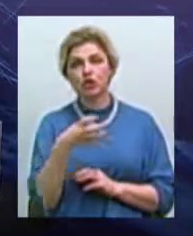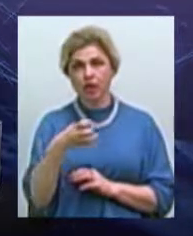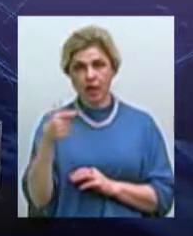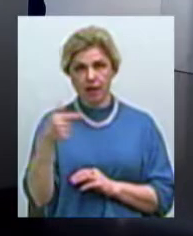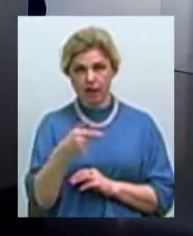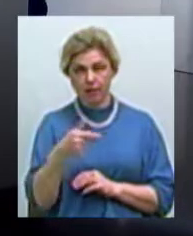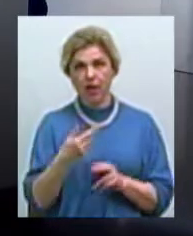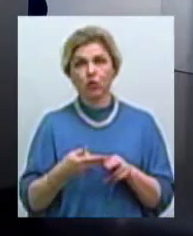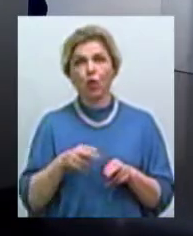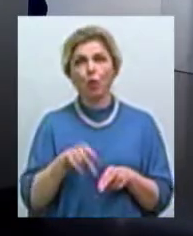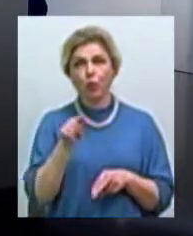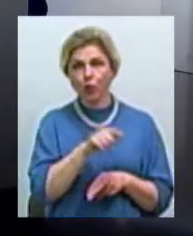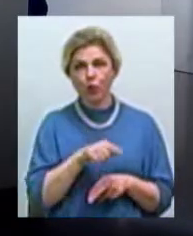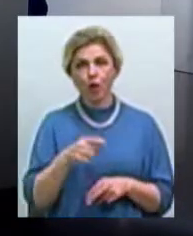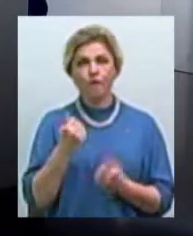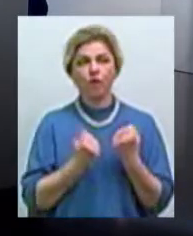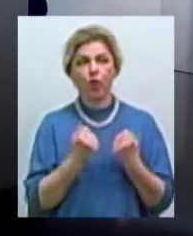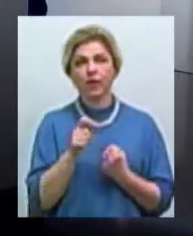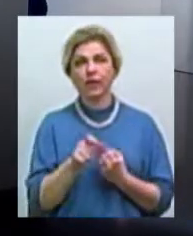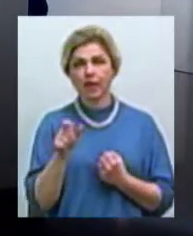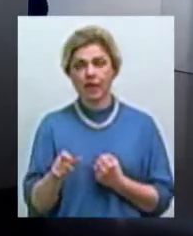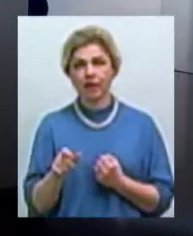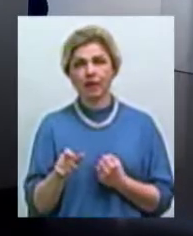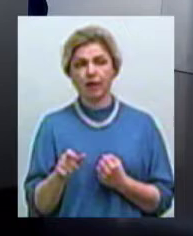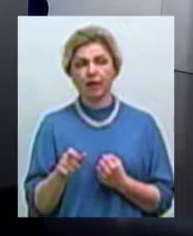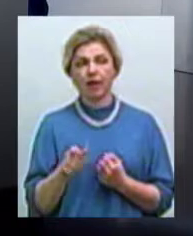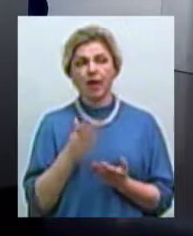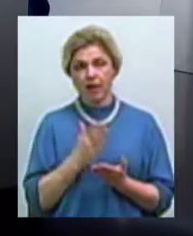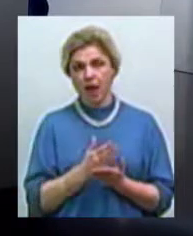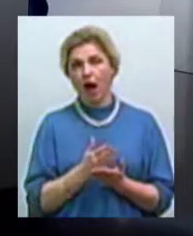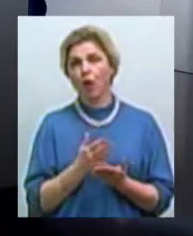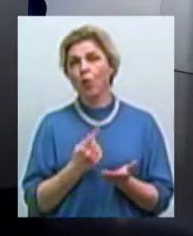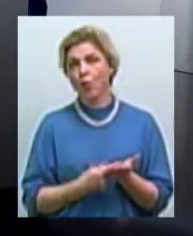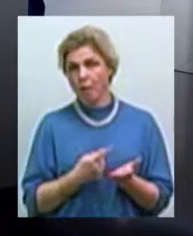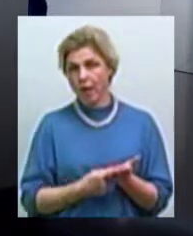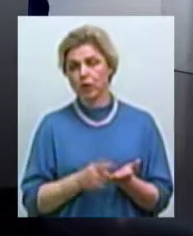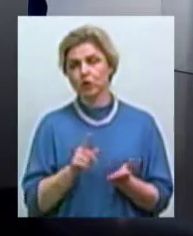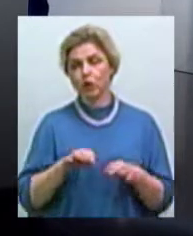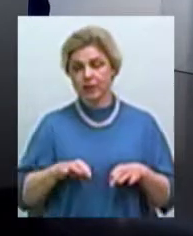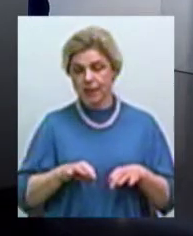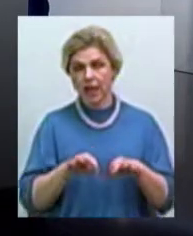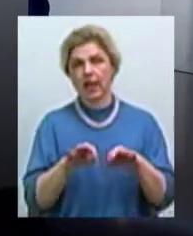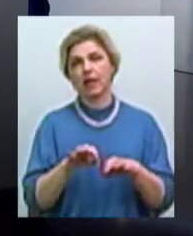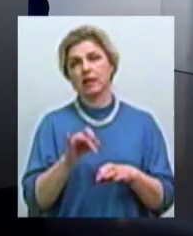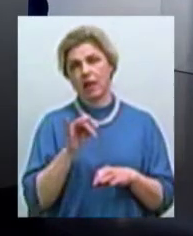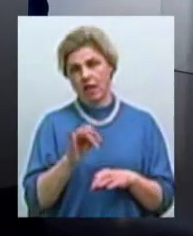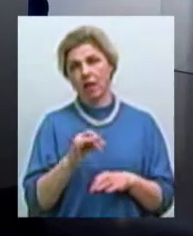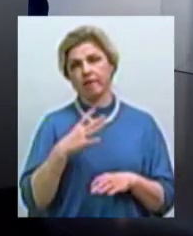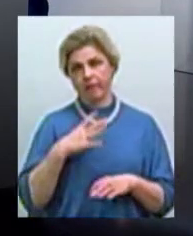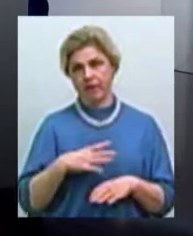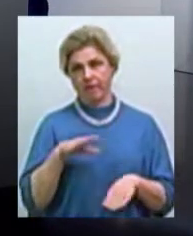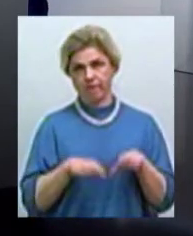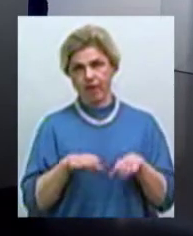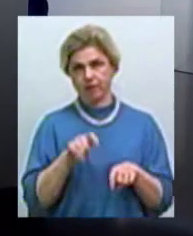зараз водії, ну, от є аргументи такі, щоб їм заїхати і пройти цей габаритно-ваговий контроль. Тобто цей